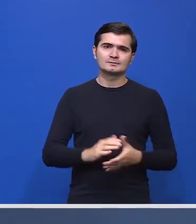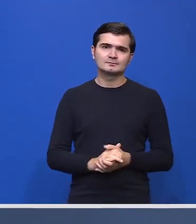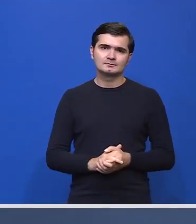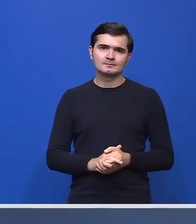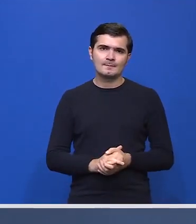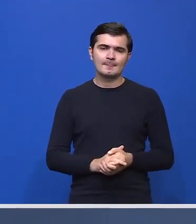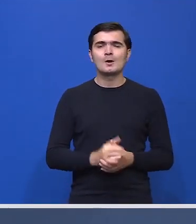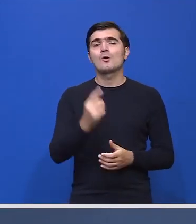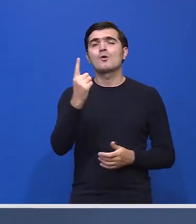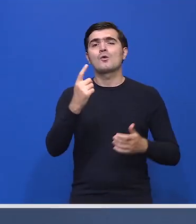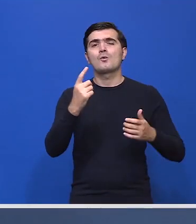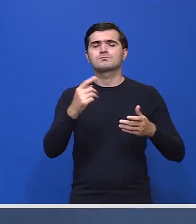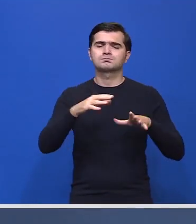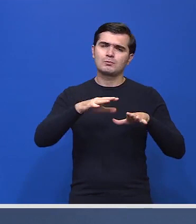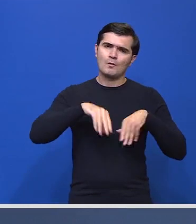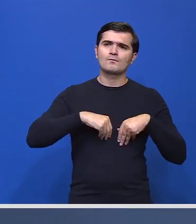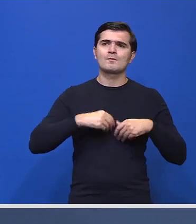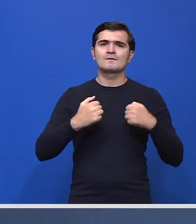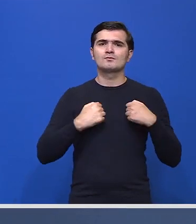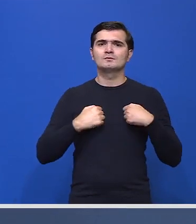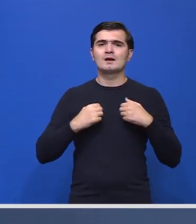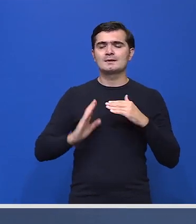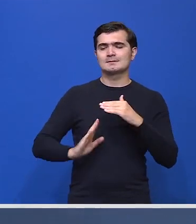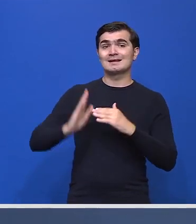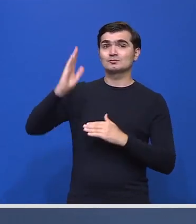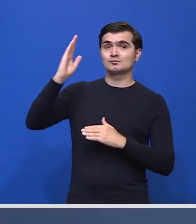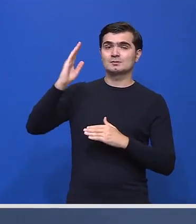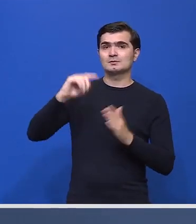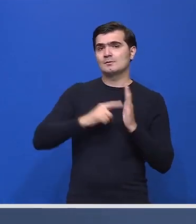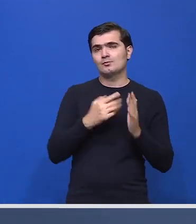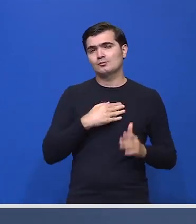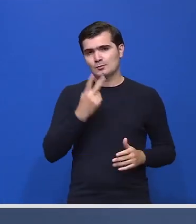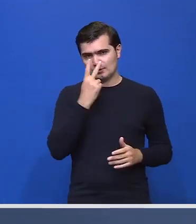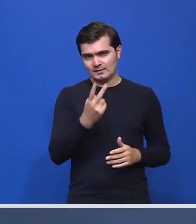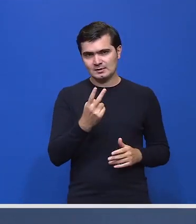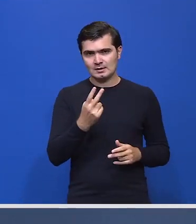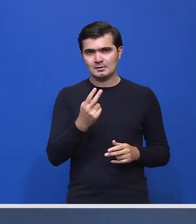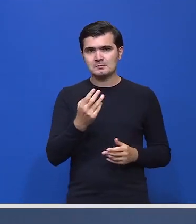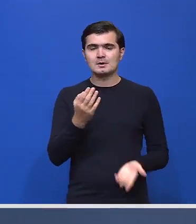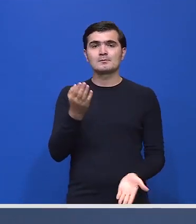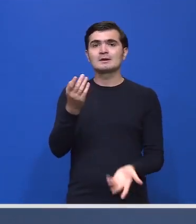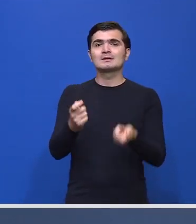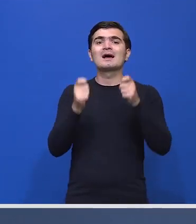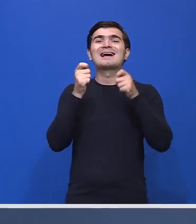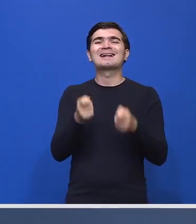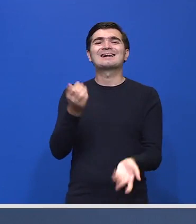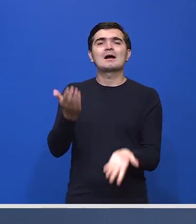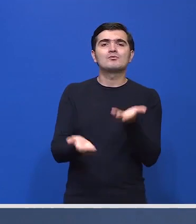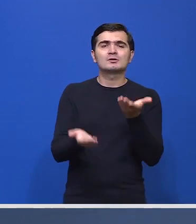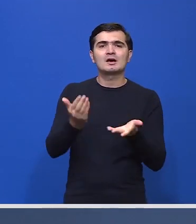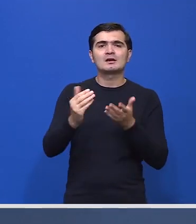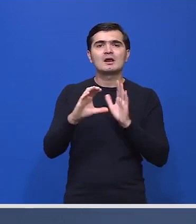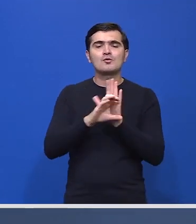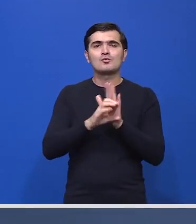O conformare voluntară crescută, din punctul meu de vedere, raportat la cum arată acum codul fiscal, adăugând și ajustările